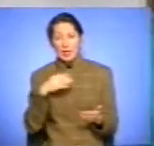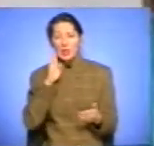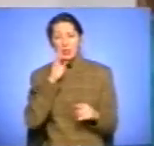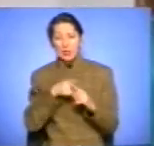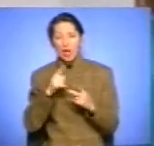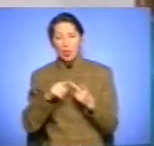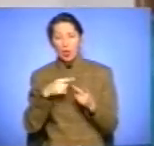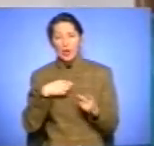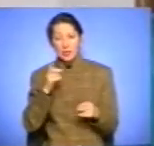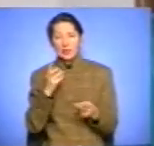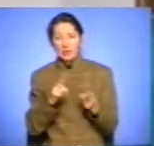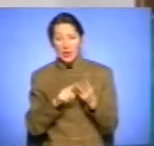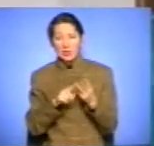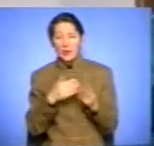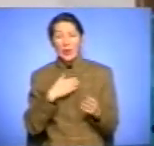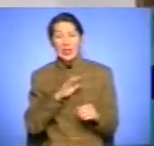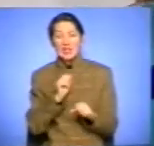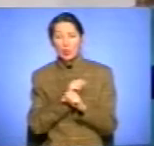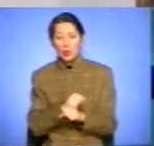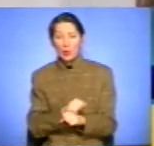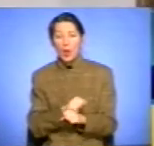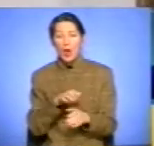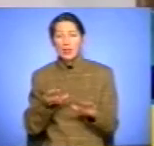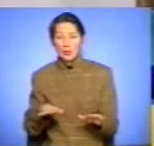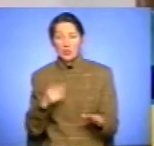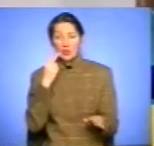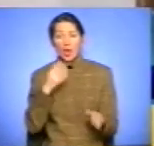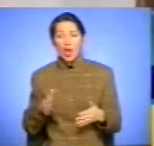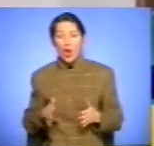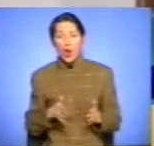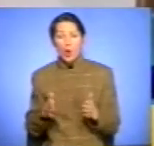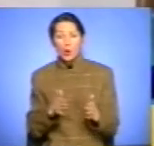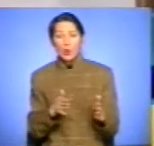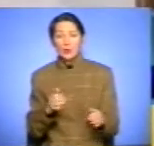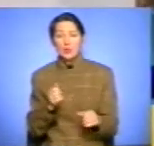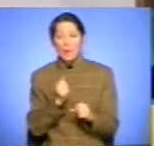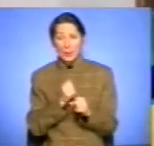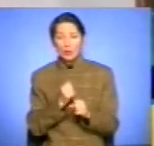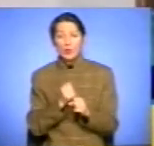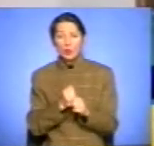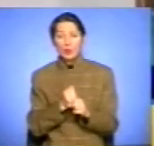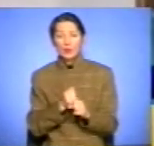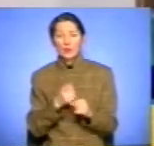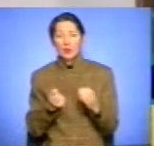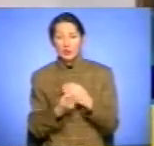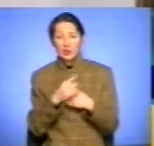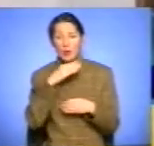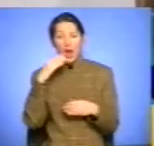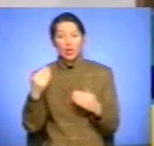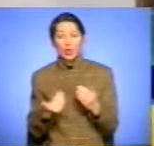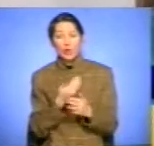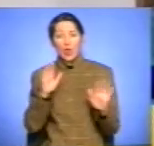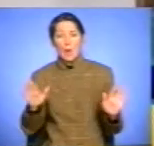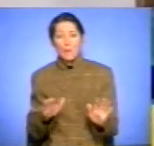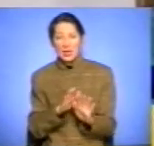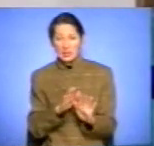третій рухаємося працюємо працюємо і так само звелося багато нових пісень багато